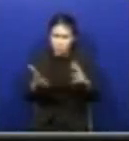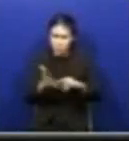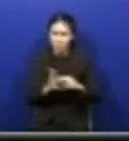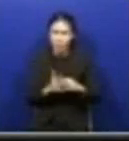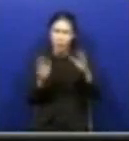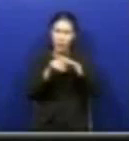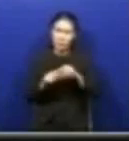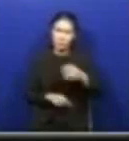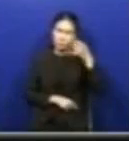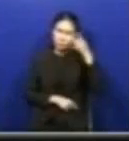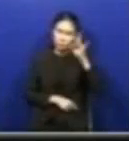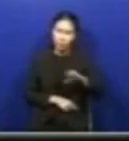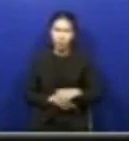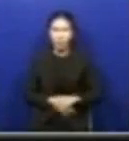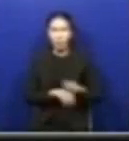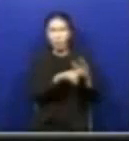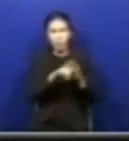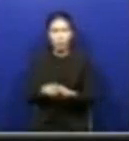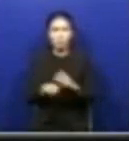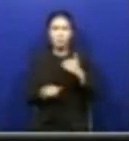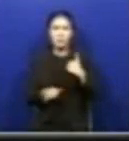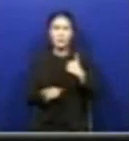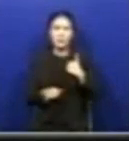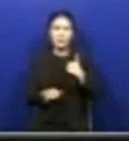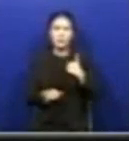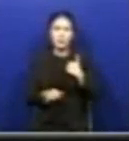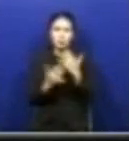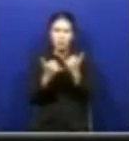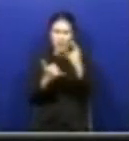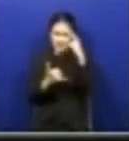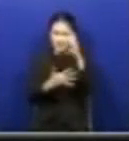ครับเพราะมันเบ็ดเสร็จหมดแล้ว